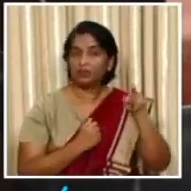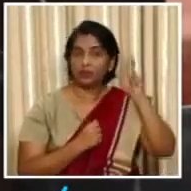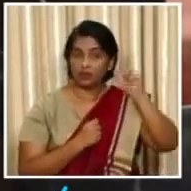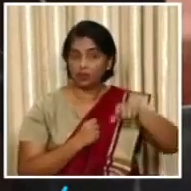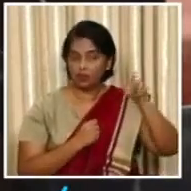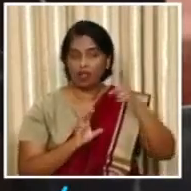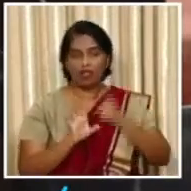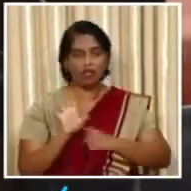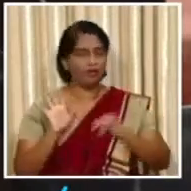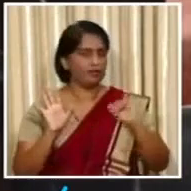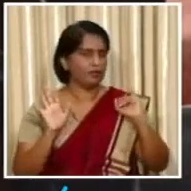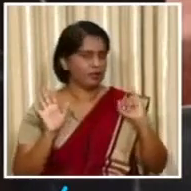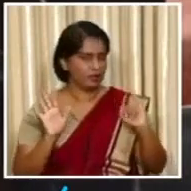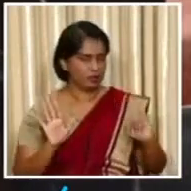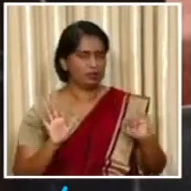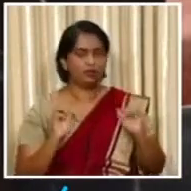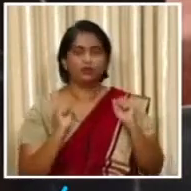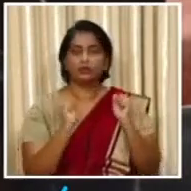சேவை இருந்தால் அதற்கு